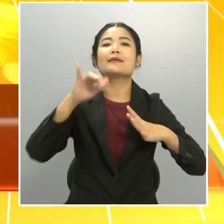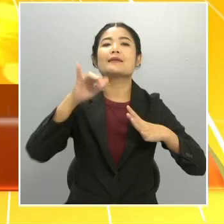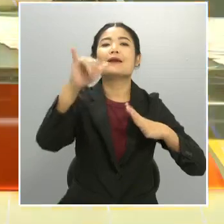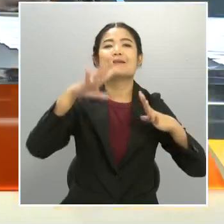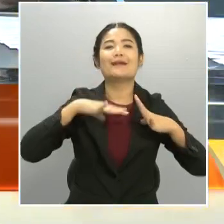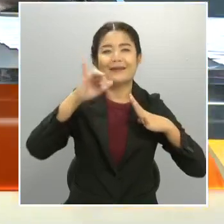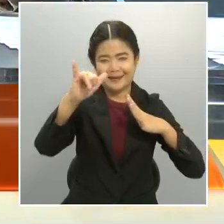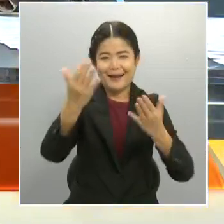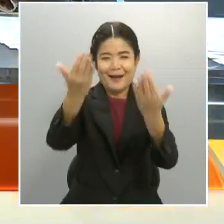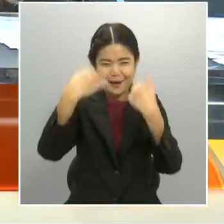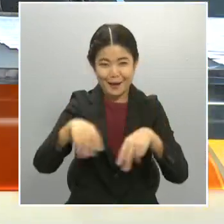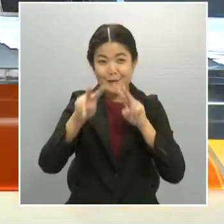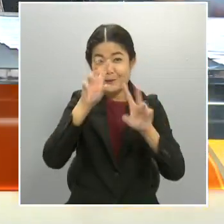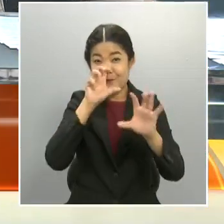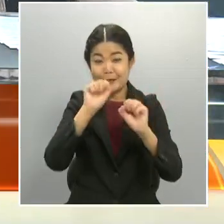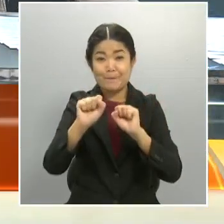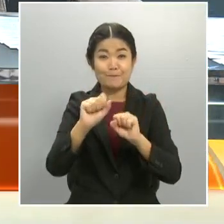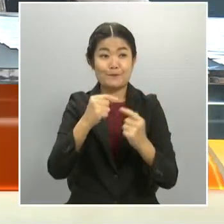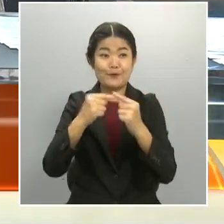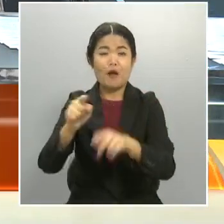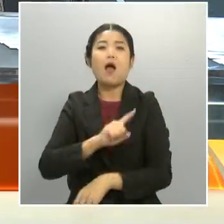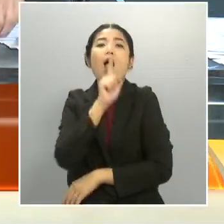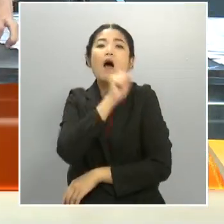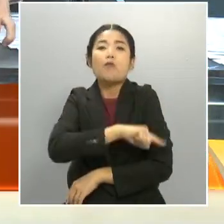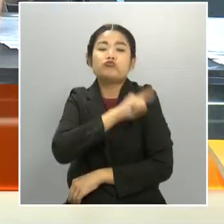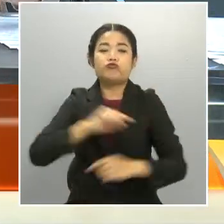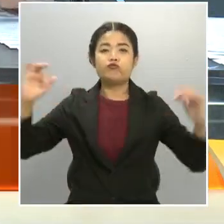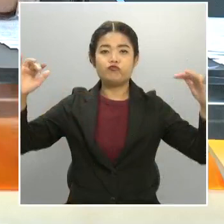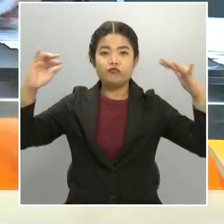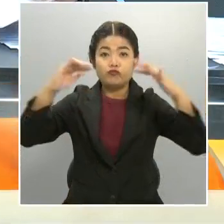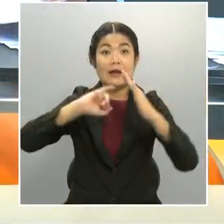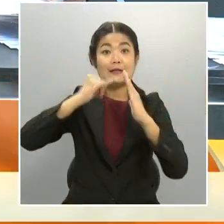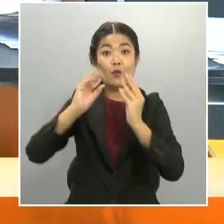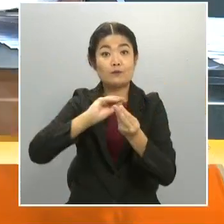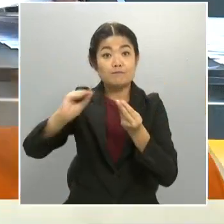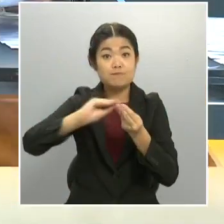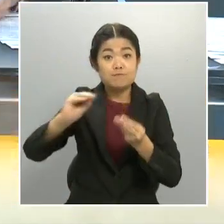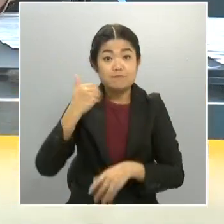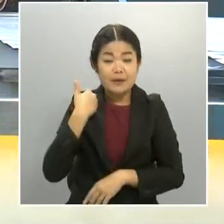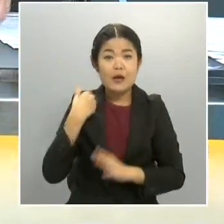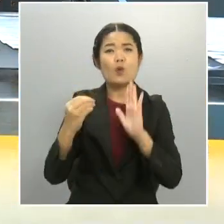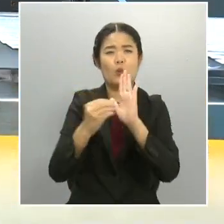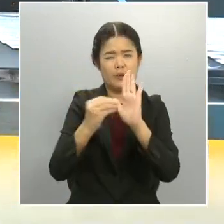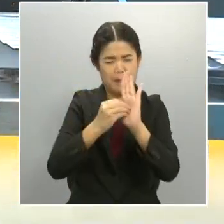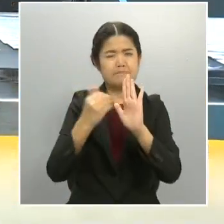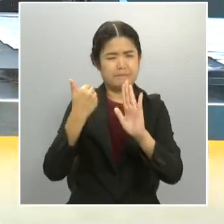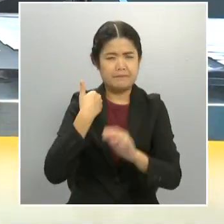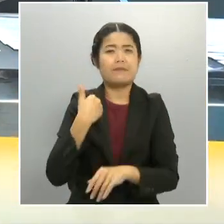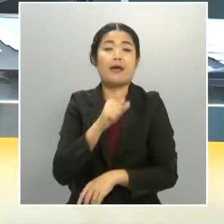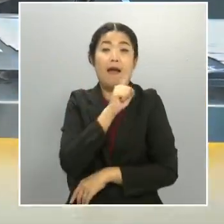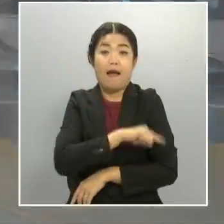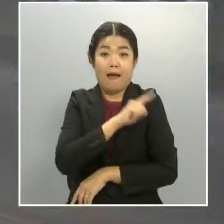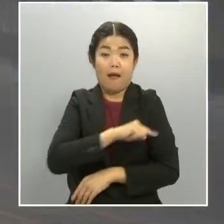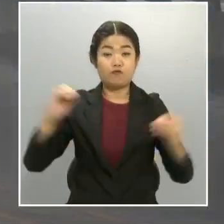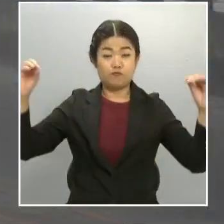มาดูเรื่องนี้ทante P.หมอกว่าเช้ายัมีนะ ที่ฉะเชิงซาวและตอนเนองมาก ตุเทมัดะคร6.30